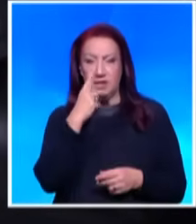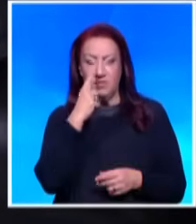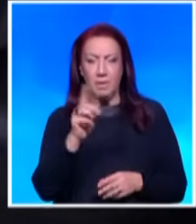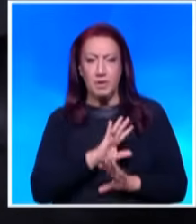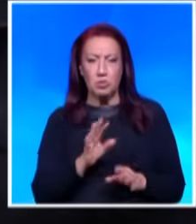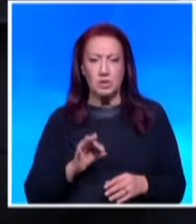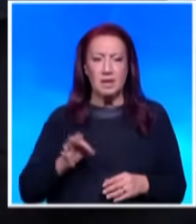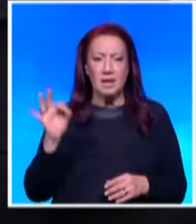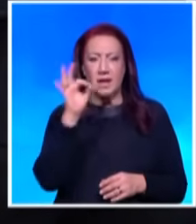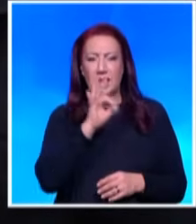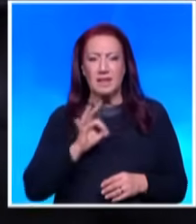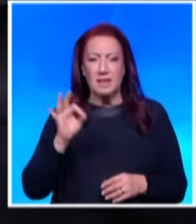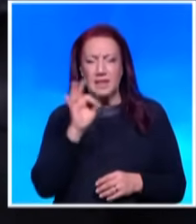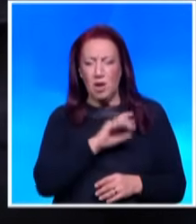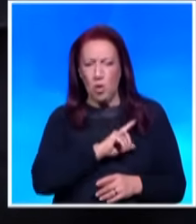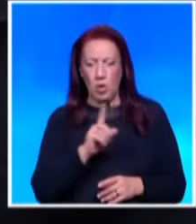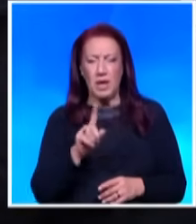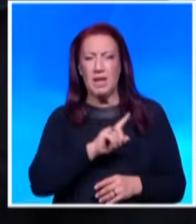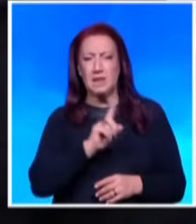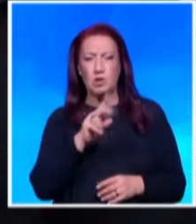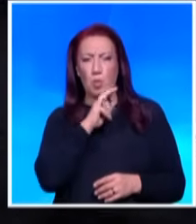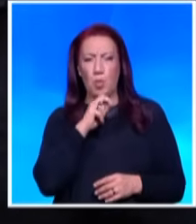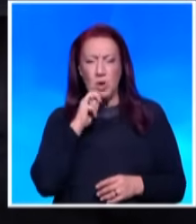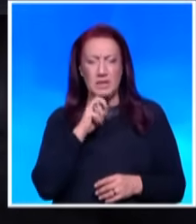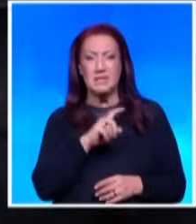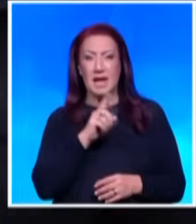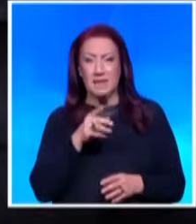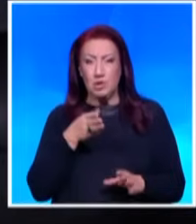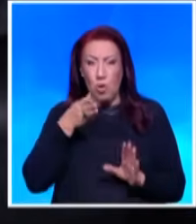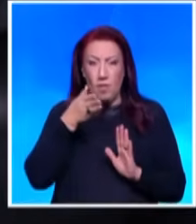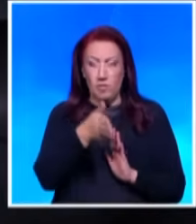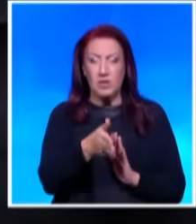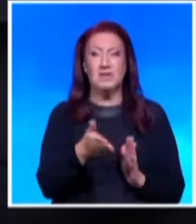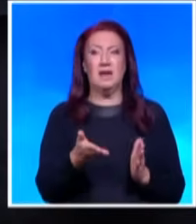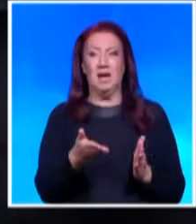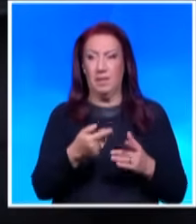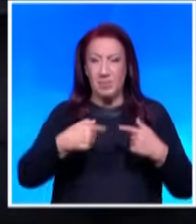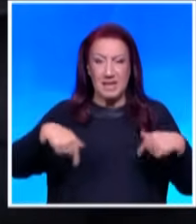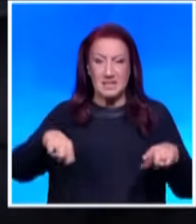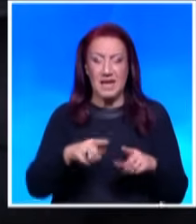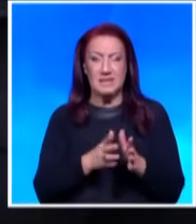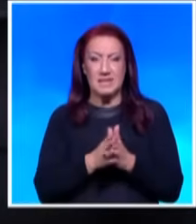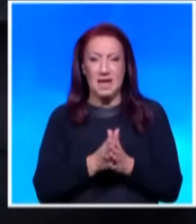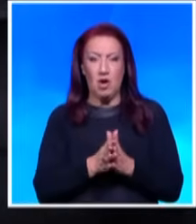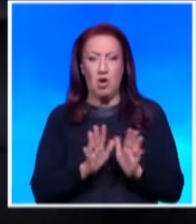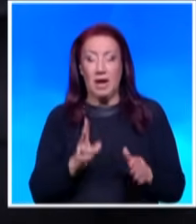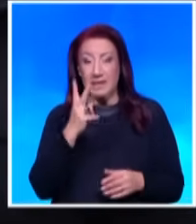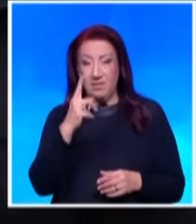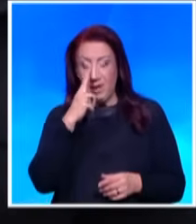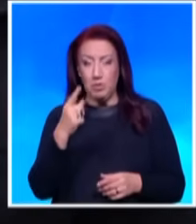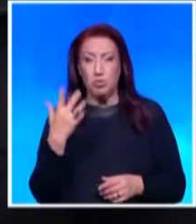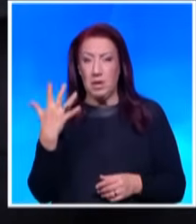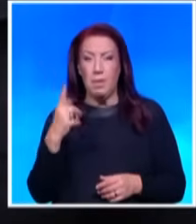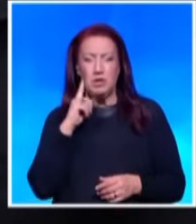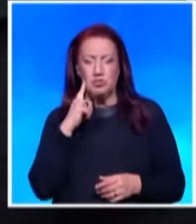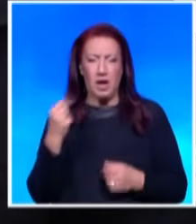никой. Абсолютно никой. Ни органите на реда, ни вътре в секцията. Просто 2 минути 5-мата